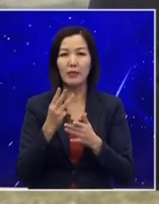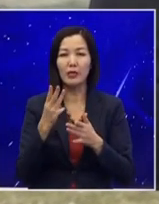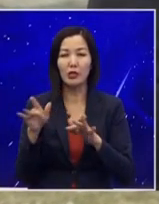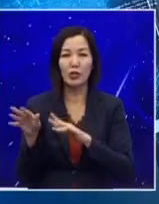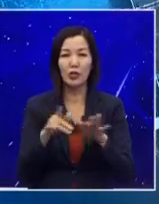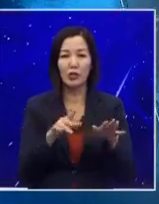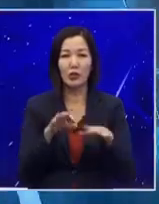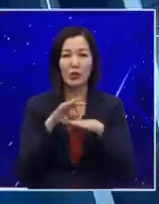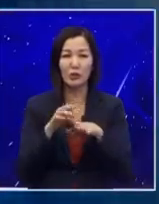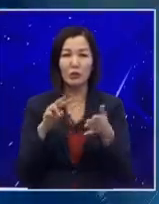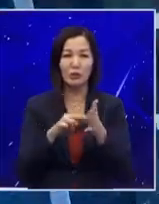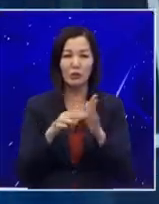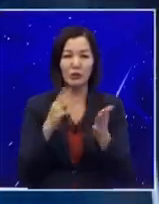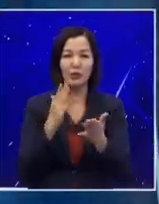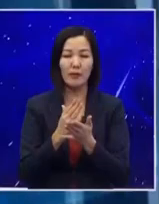жоспарланып қойыпты.